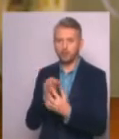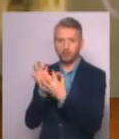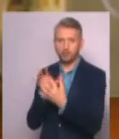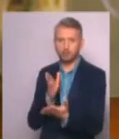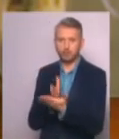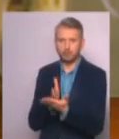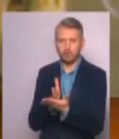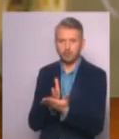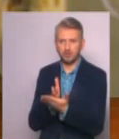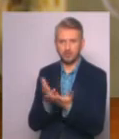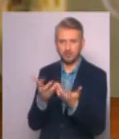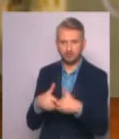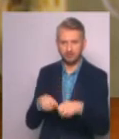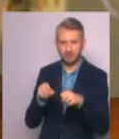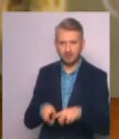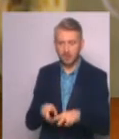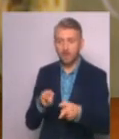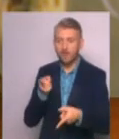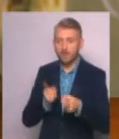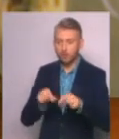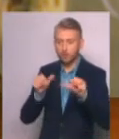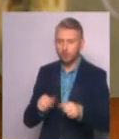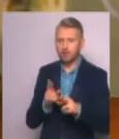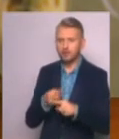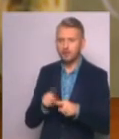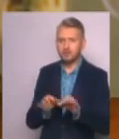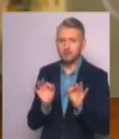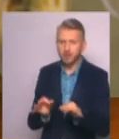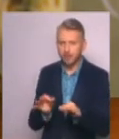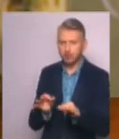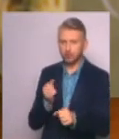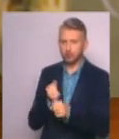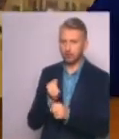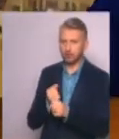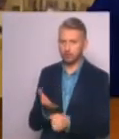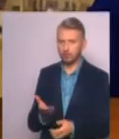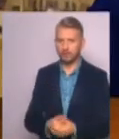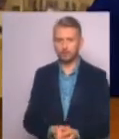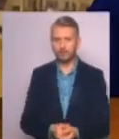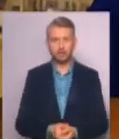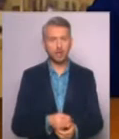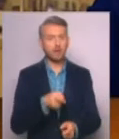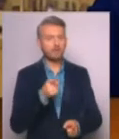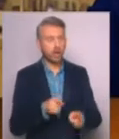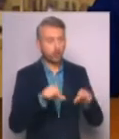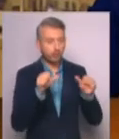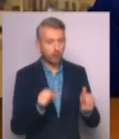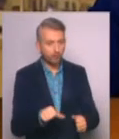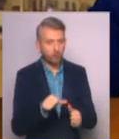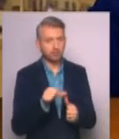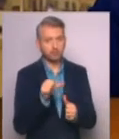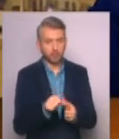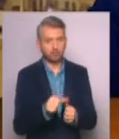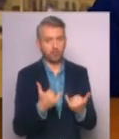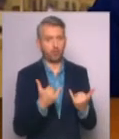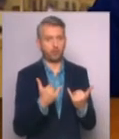якимось чином. От в реальному форматі, яким чином це правильно і логічно буде зробити? В реальному форматі, саме ви буквально тільки